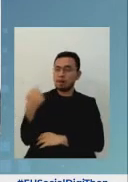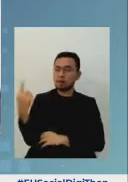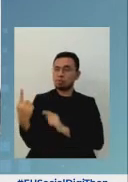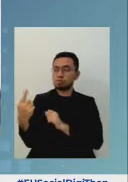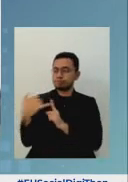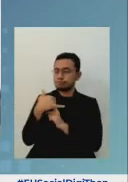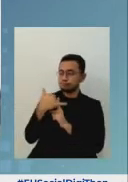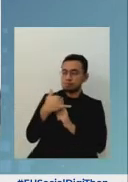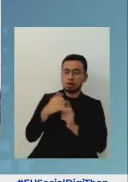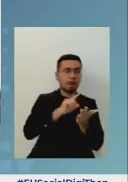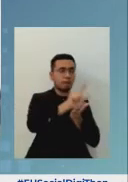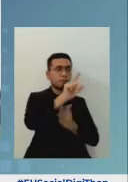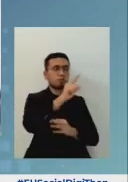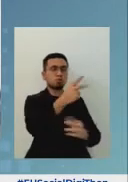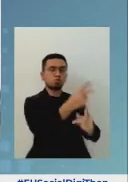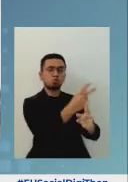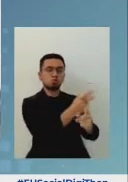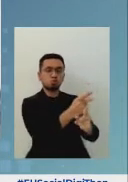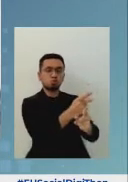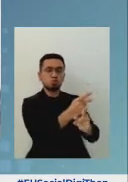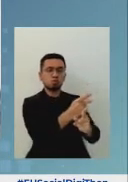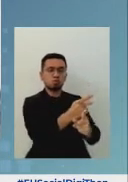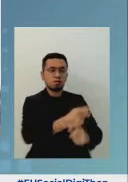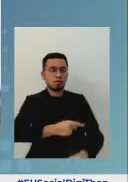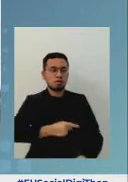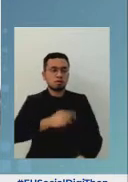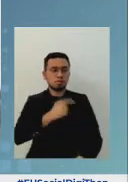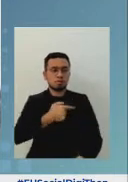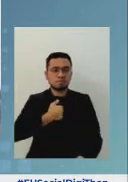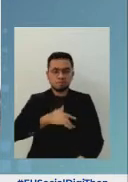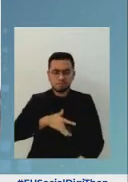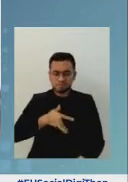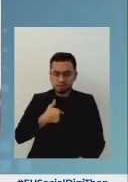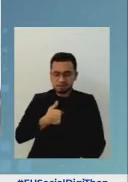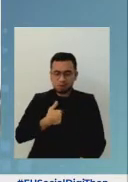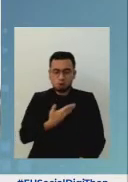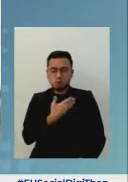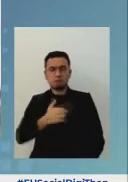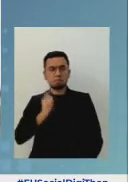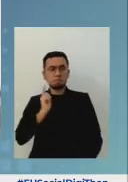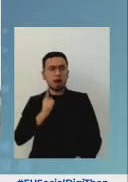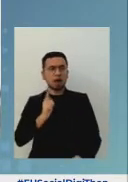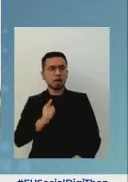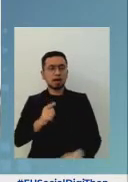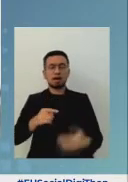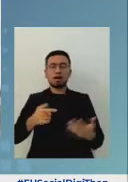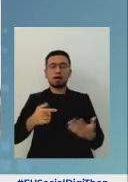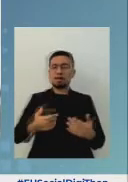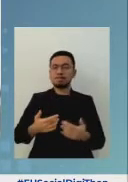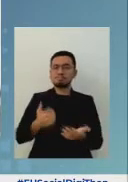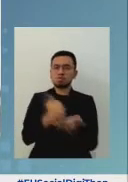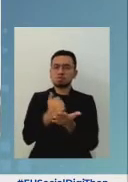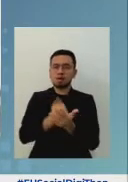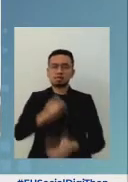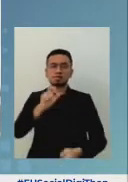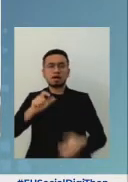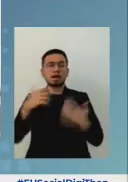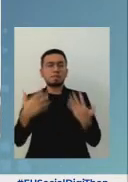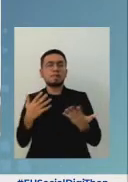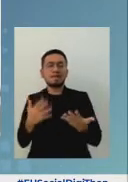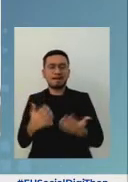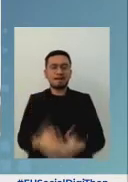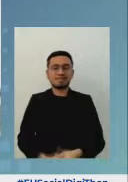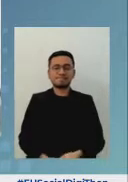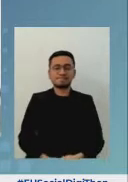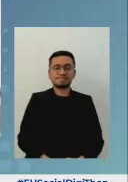figur otoritas lain justru malah membahayakan posisi korban. Lalu apa sih sebaiknya yang bisa dilakukan Ibu?